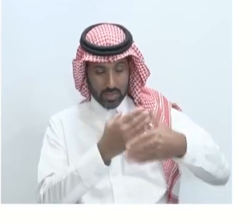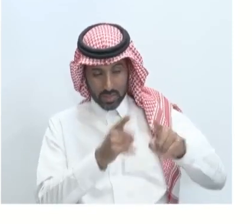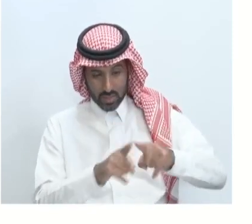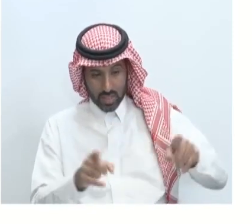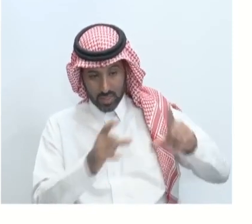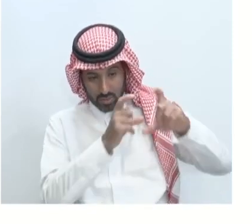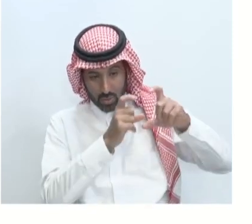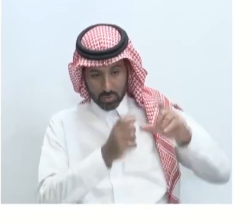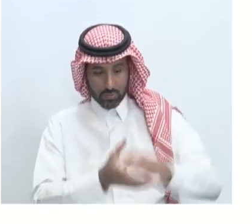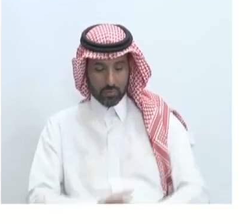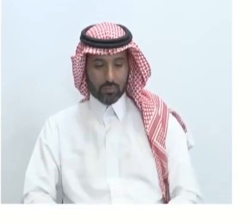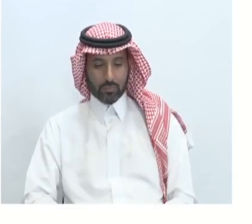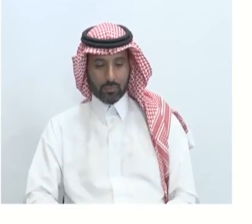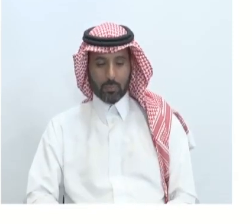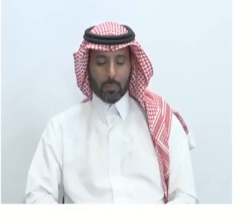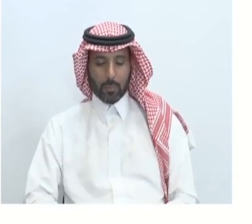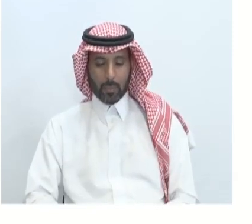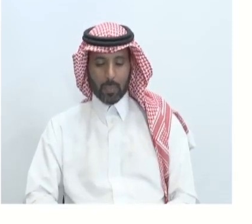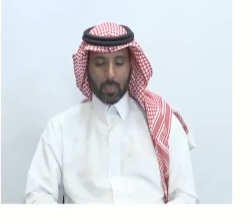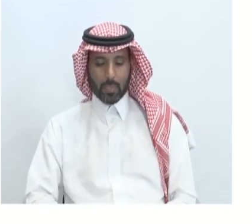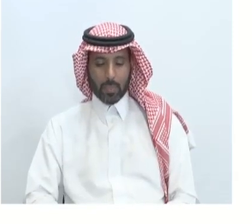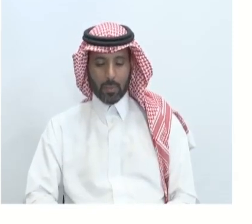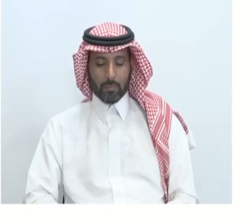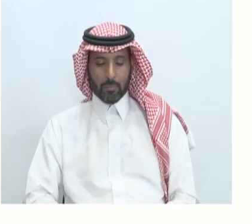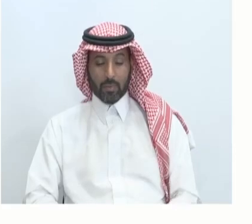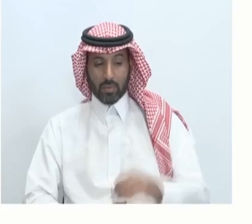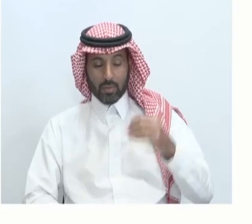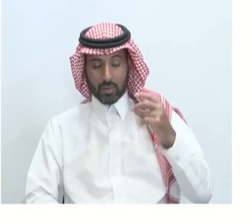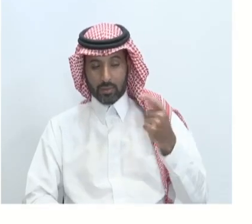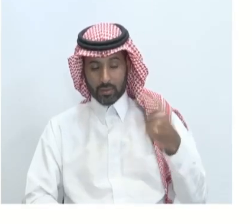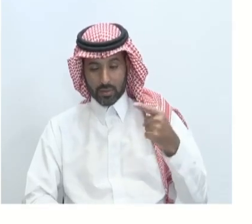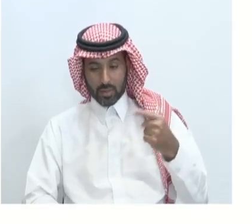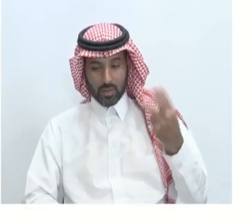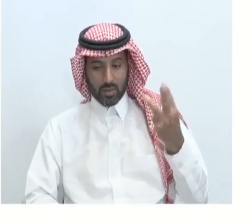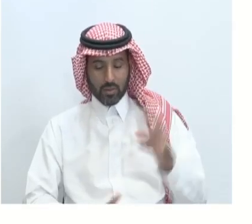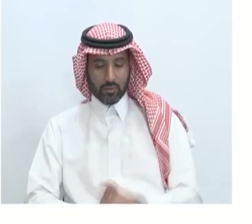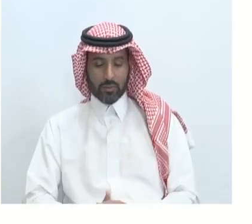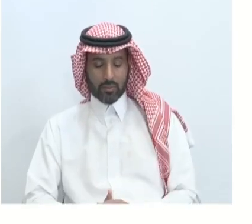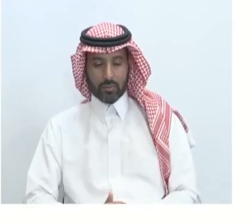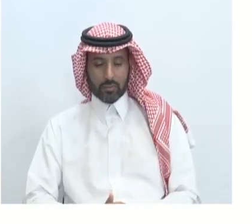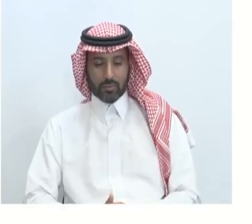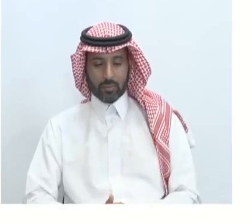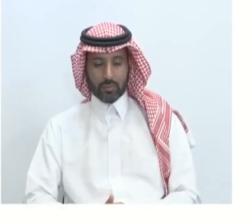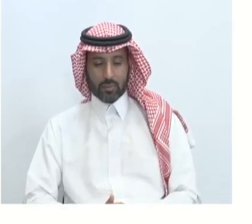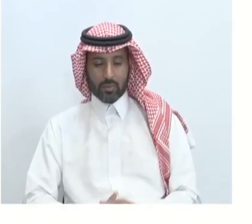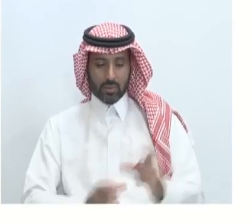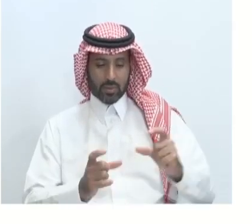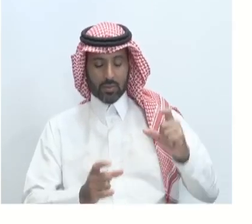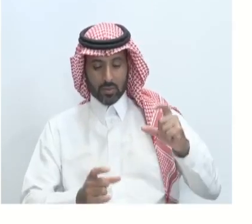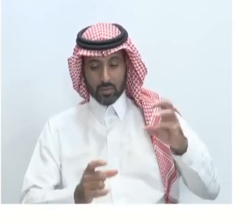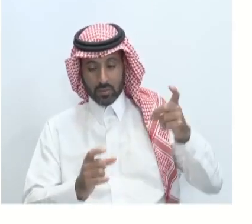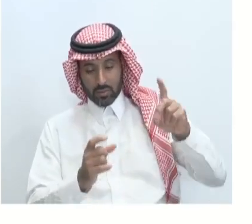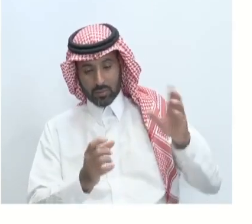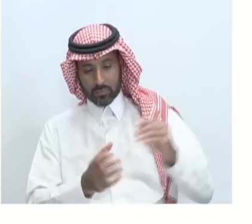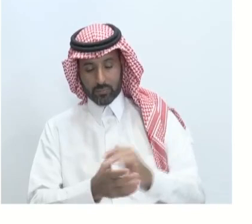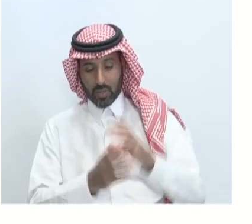الطيف وتحليله نلاحظ هنا الشكل 11/3 ليوضح لنا السي سي دي